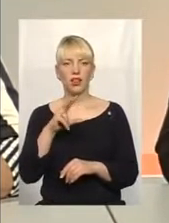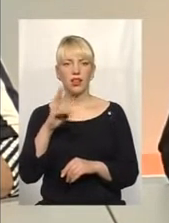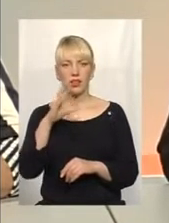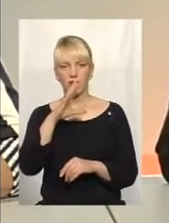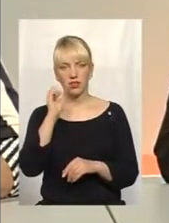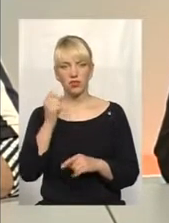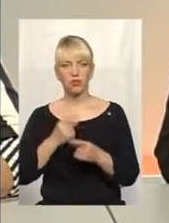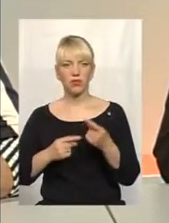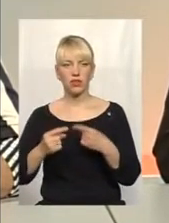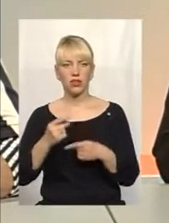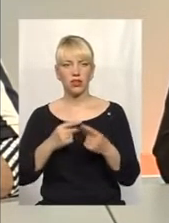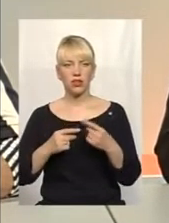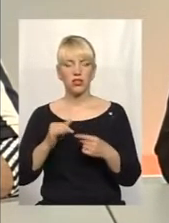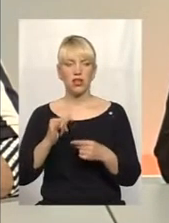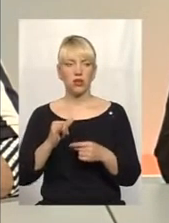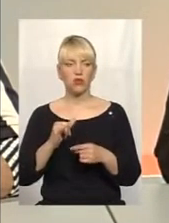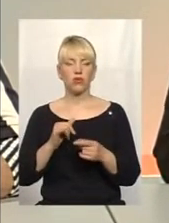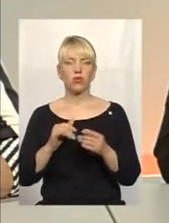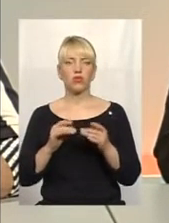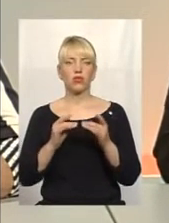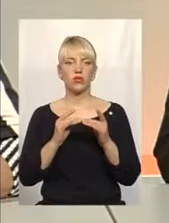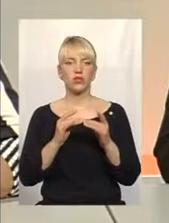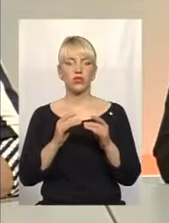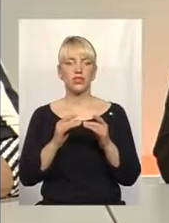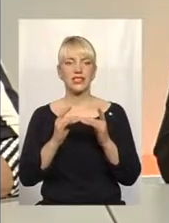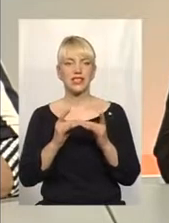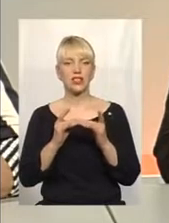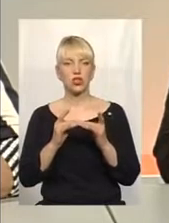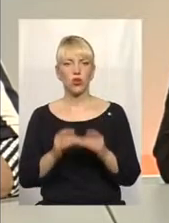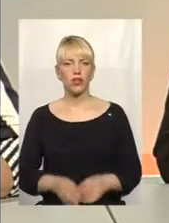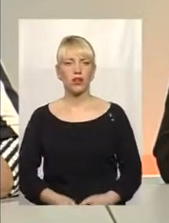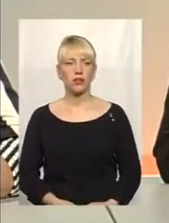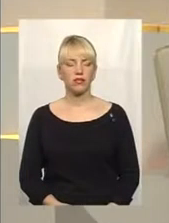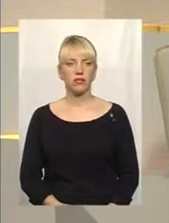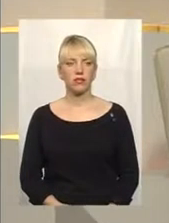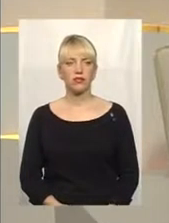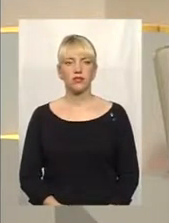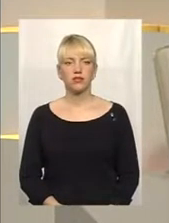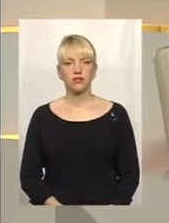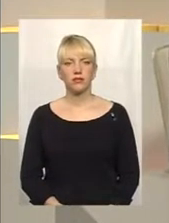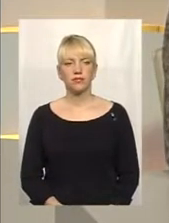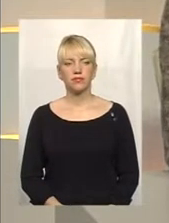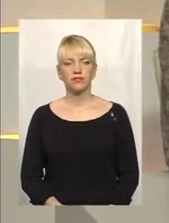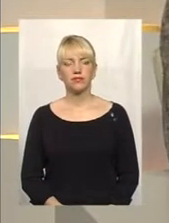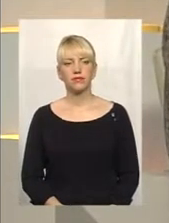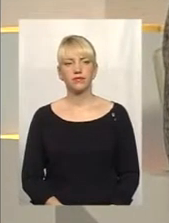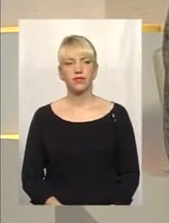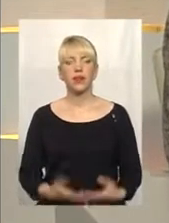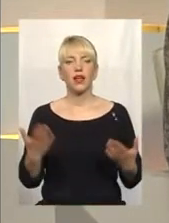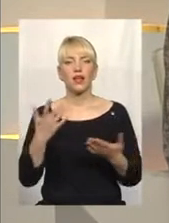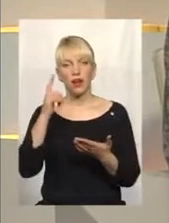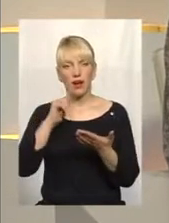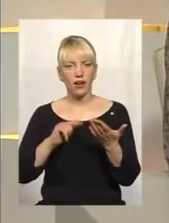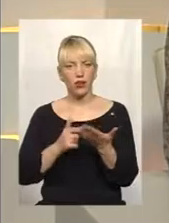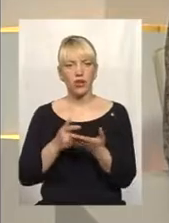вони повертаються стаціонарні місця. Так. Скажіть, будь ласка, яка географія